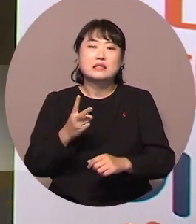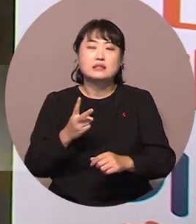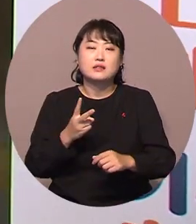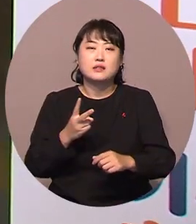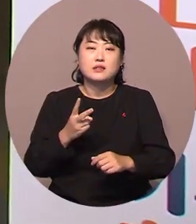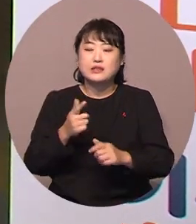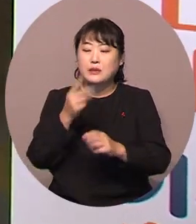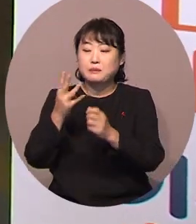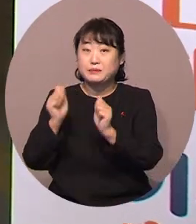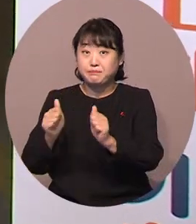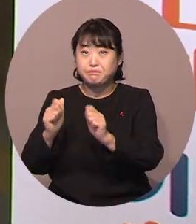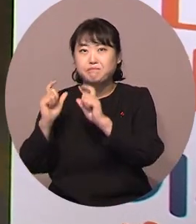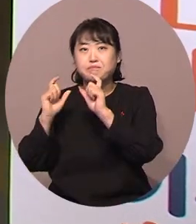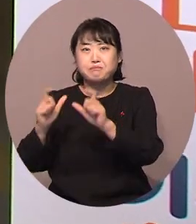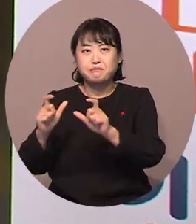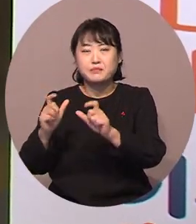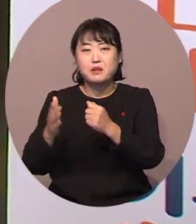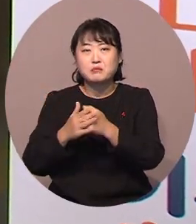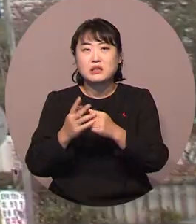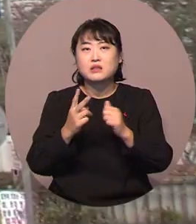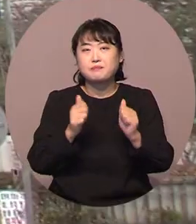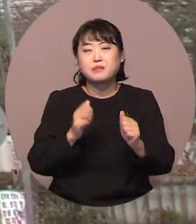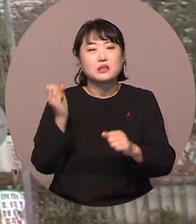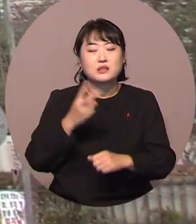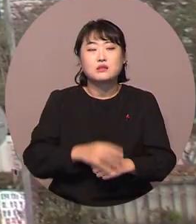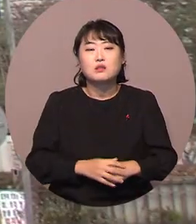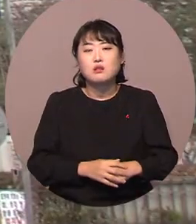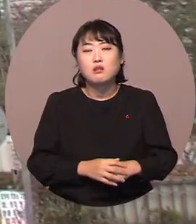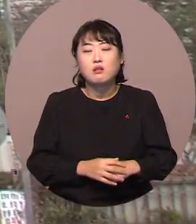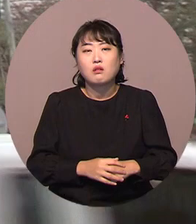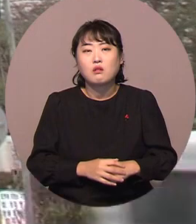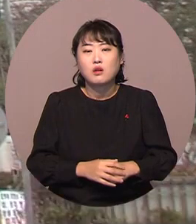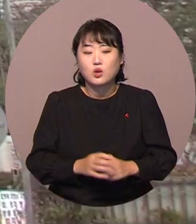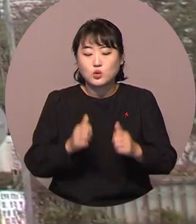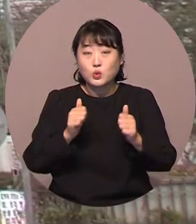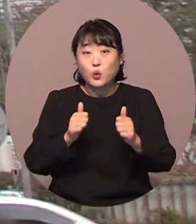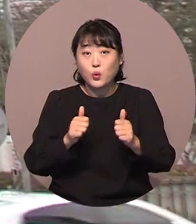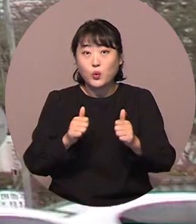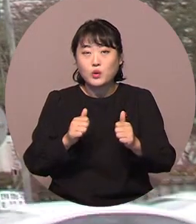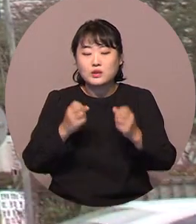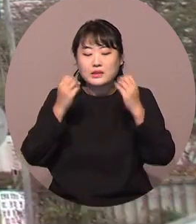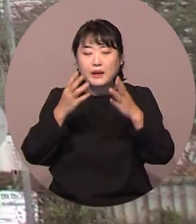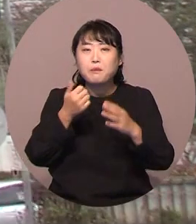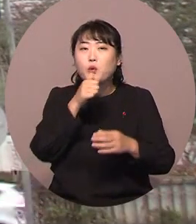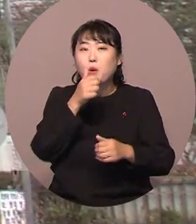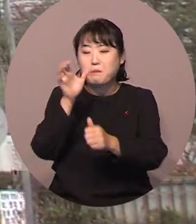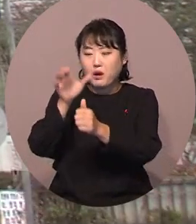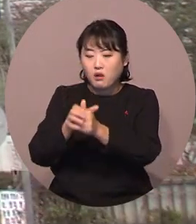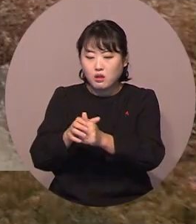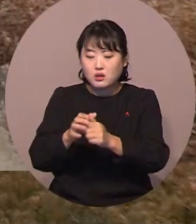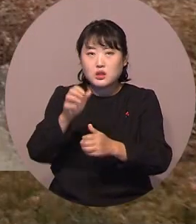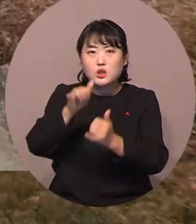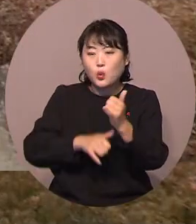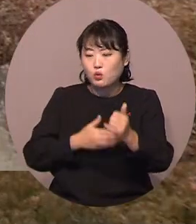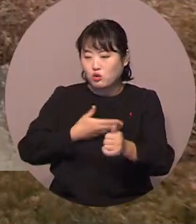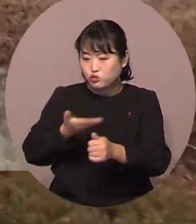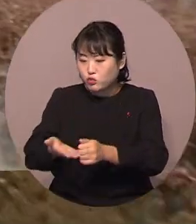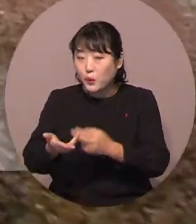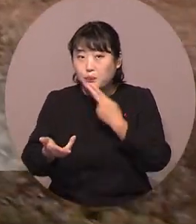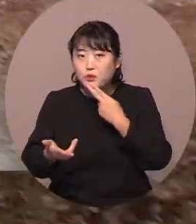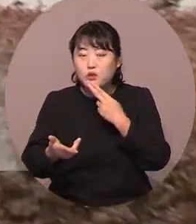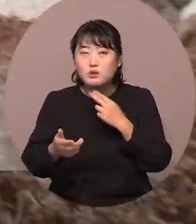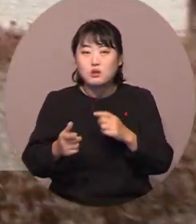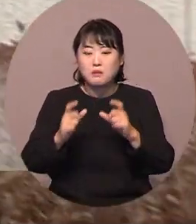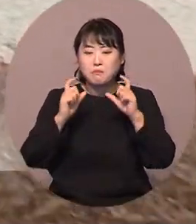받게됐습니다 대법원은 새로 선임한 변호인에게 소송기록 접수 통지서를 보내지 않고 판결을 선고한 건